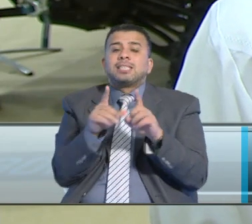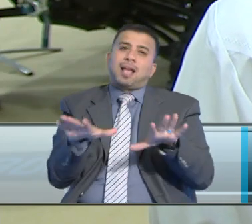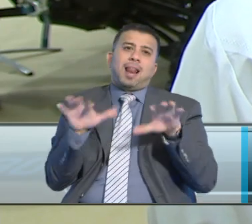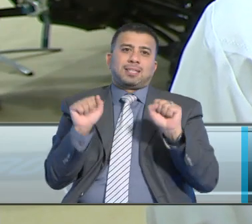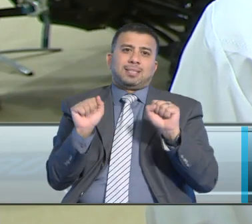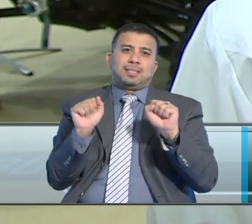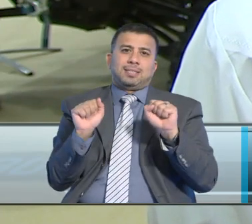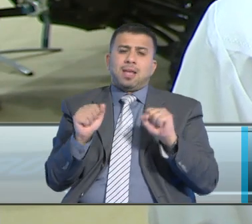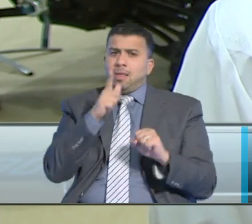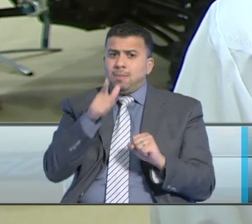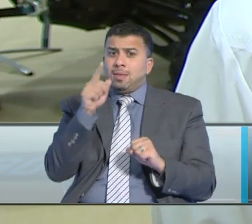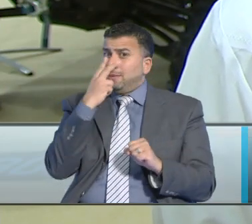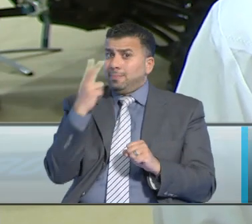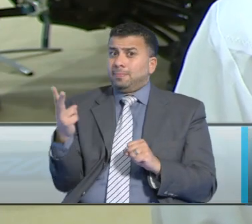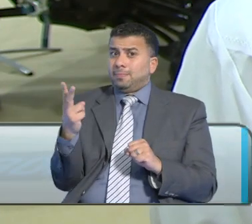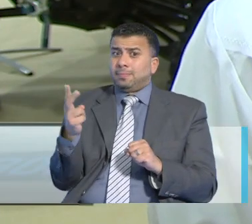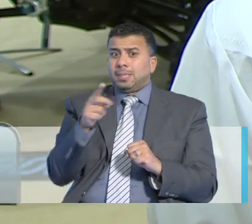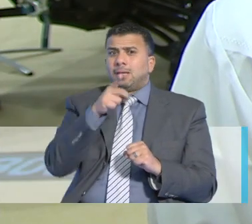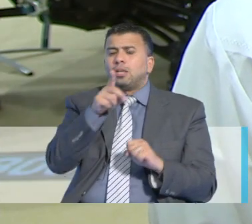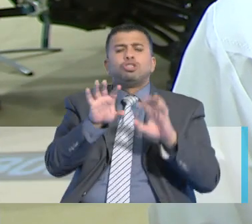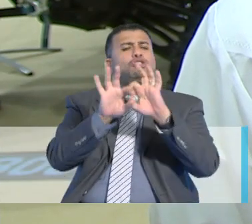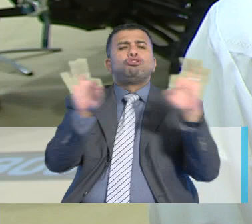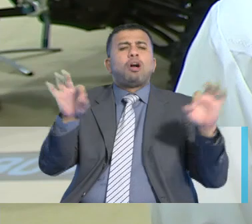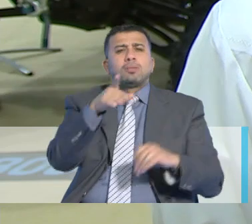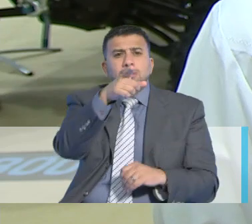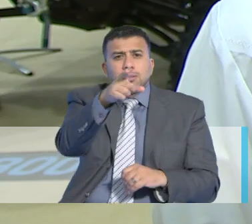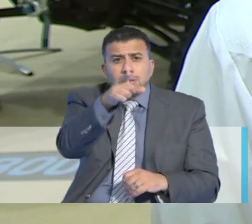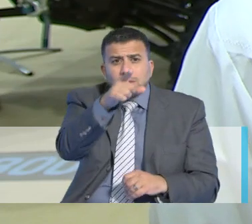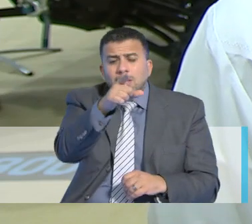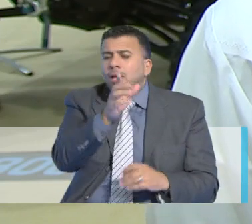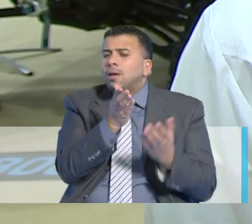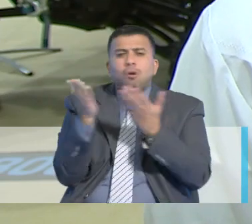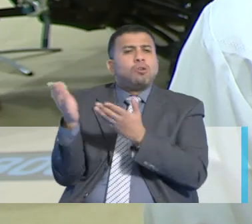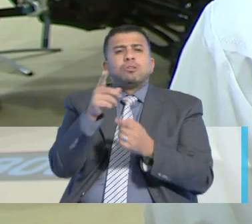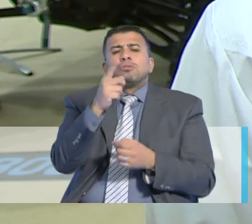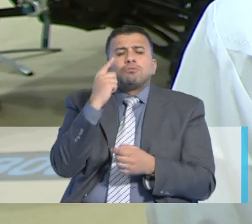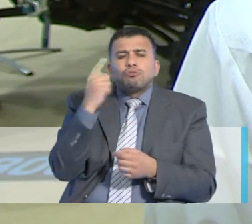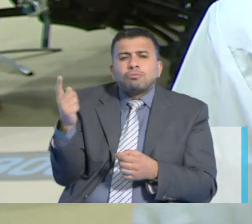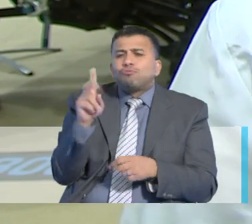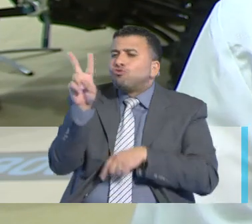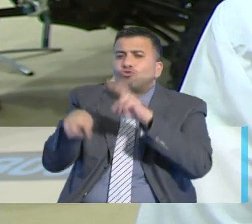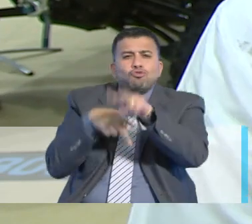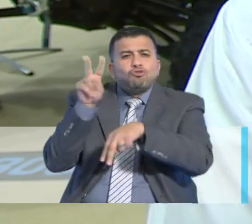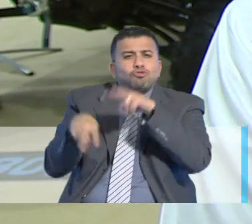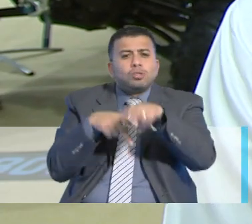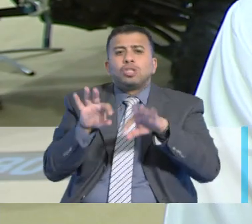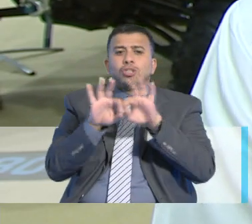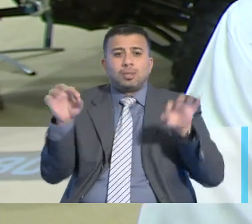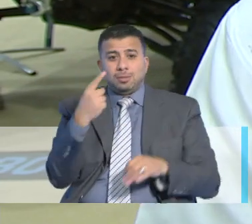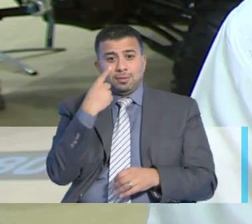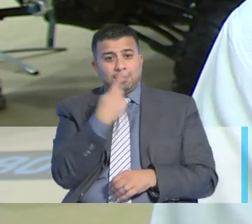وفي هذا المعرض كل التزامات التخييم موجودة، ومثل ما أنتم شايفين